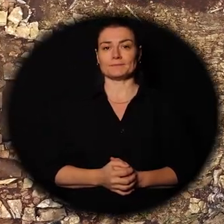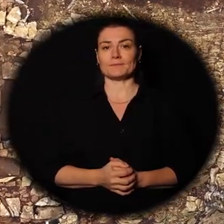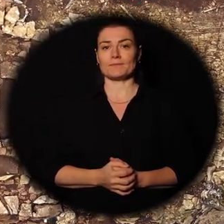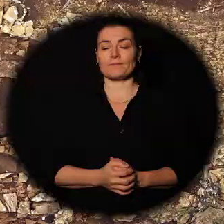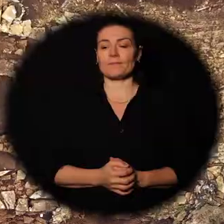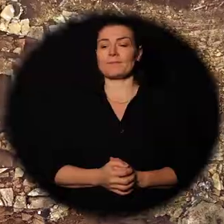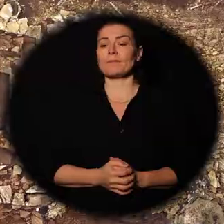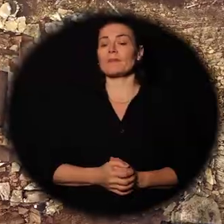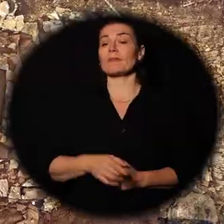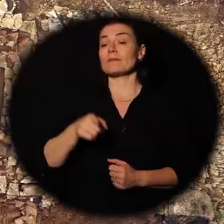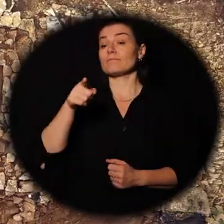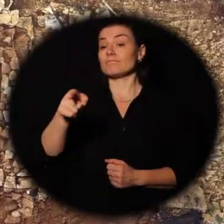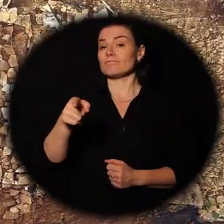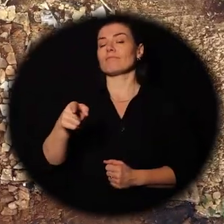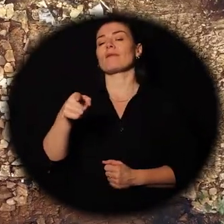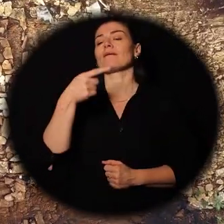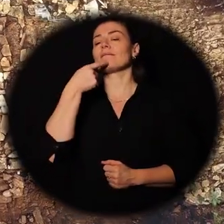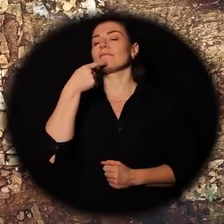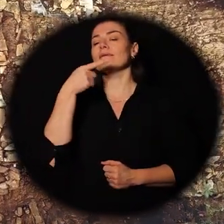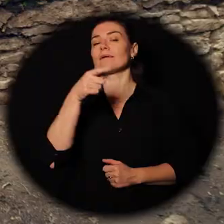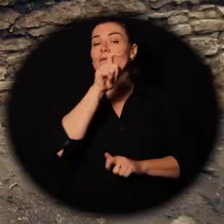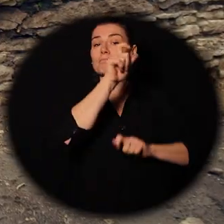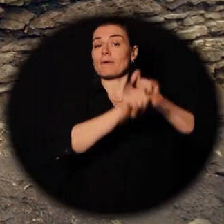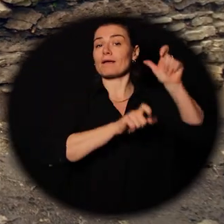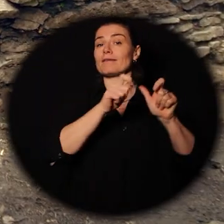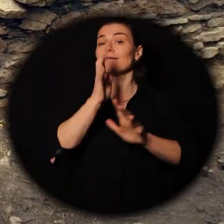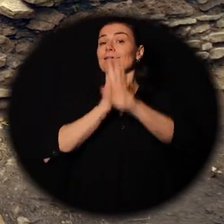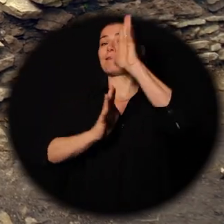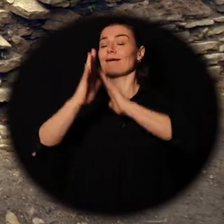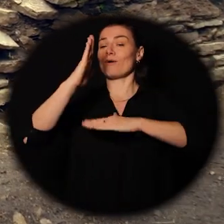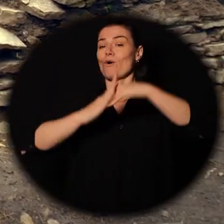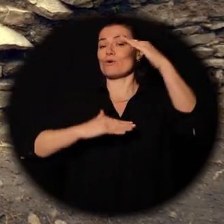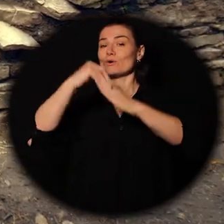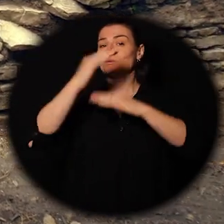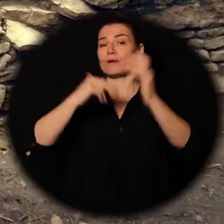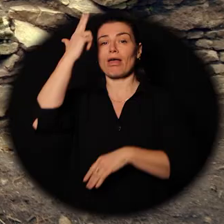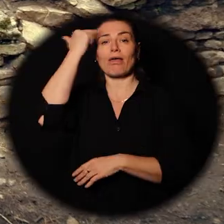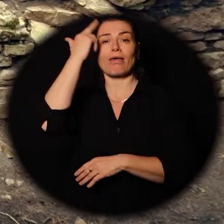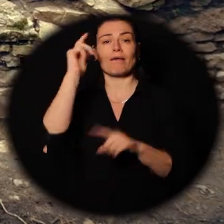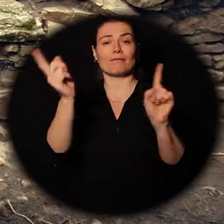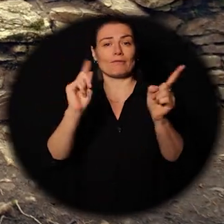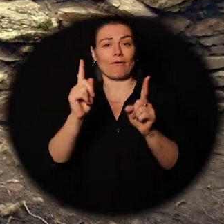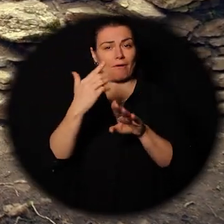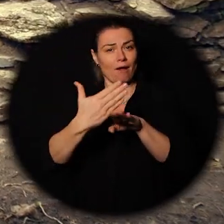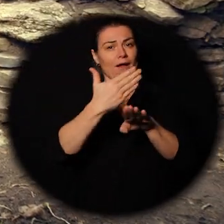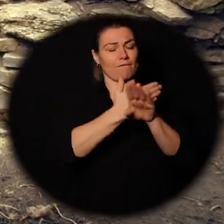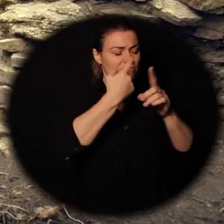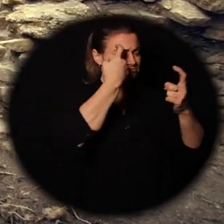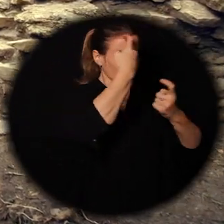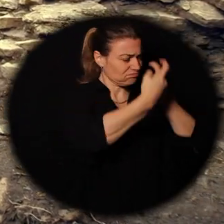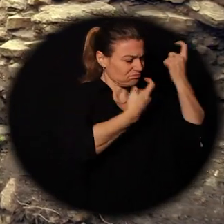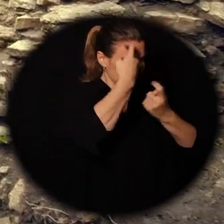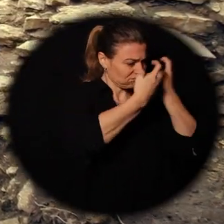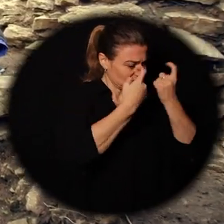On voit qu'on a affaire à un plan préétabli d'avance et pas des bâtiments qui s'ajoutent comme ça au fur et à mesure, au fil